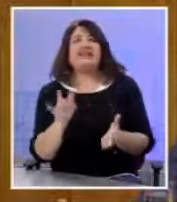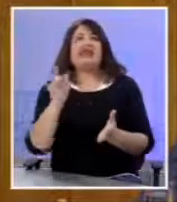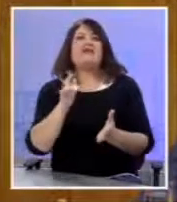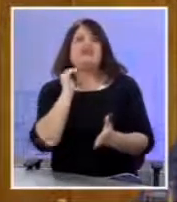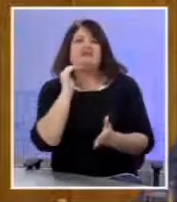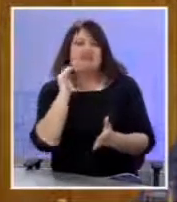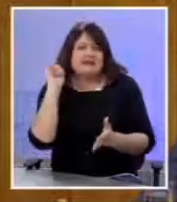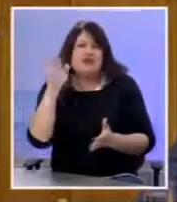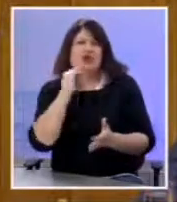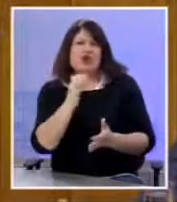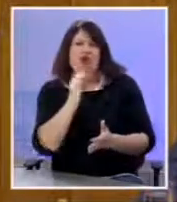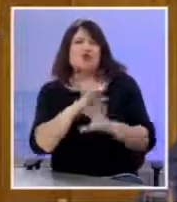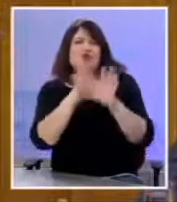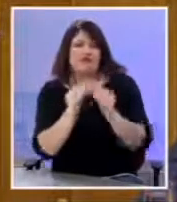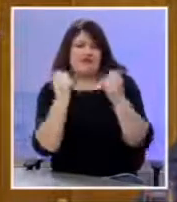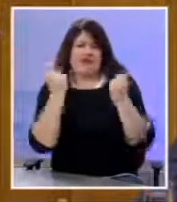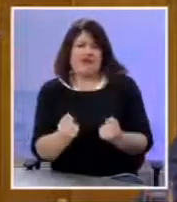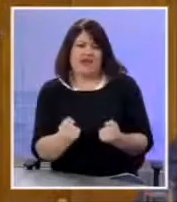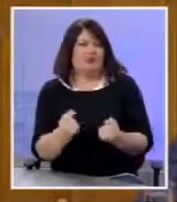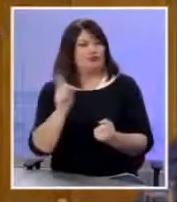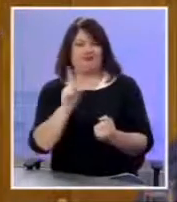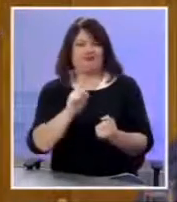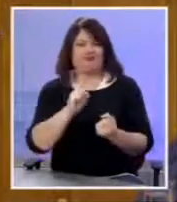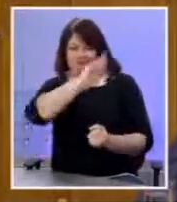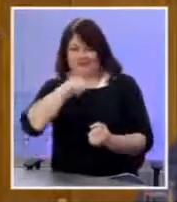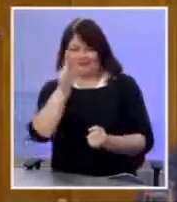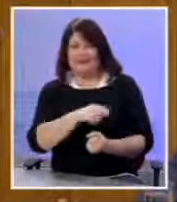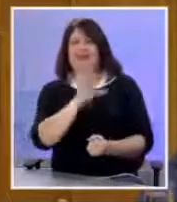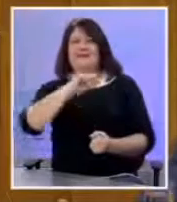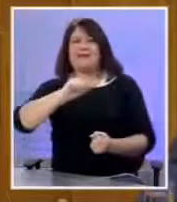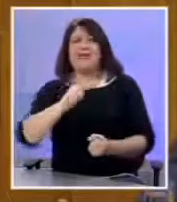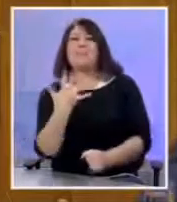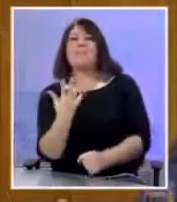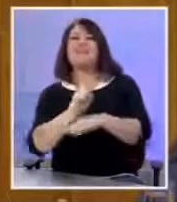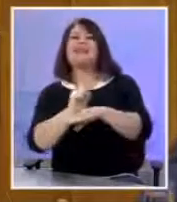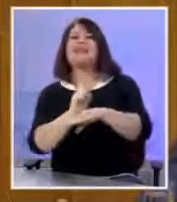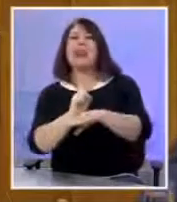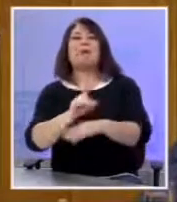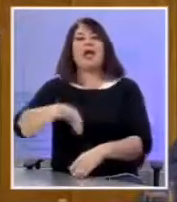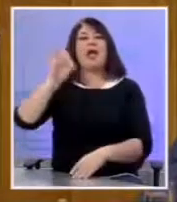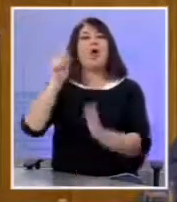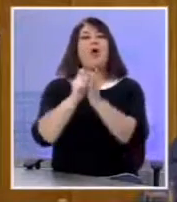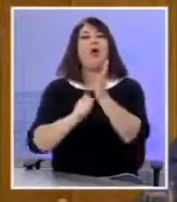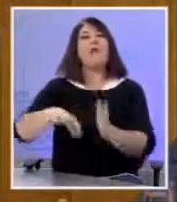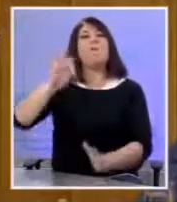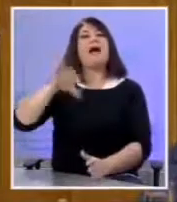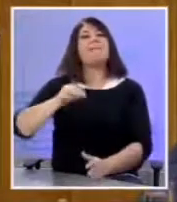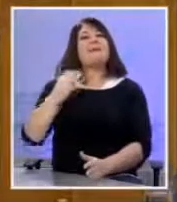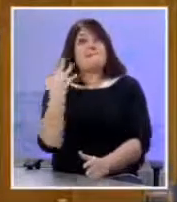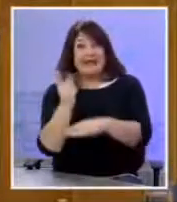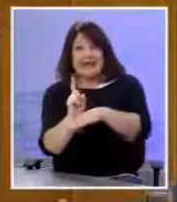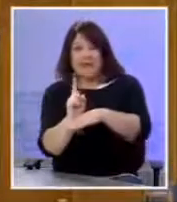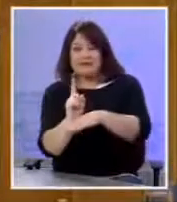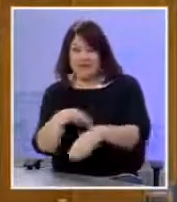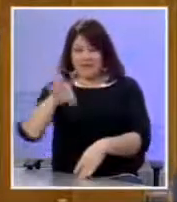γλωσσών. Η επιβάρηση μετακυλίεται σε ένα τέλος 5 λεπτών αναστήλη τυχερών παιχνιδιών του ΟΠΑΠ, καθώς και στην